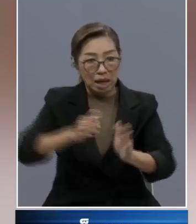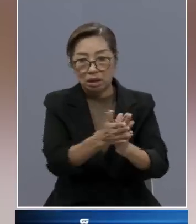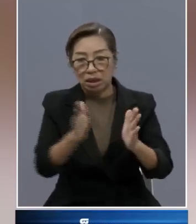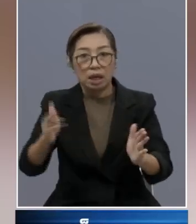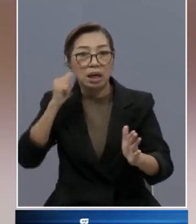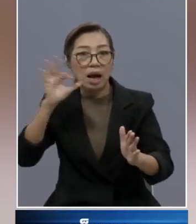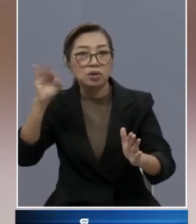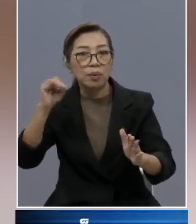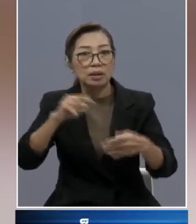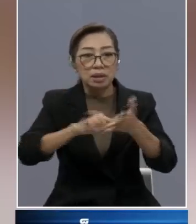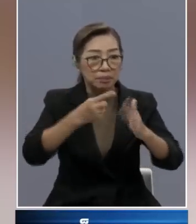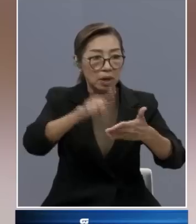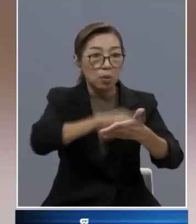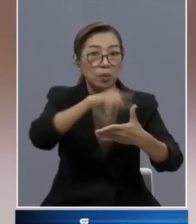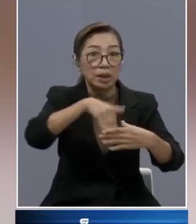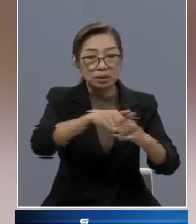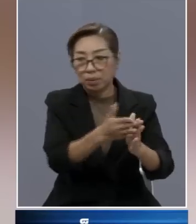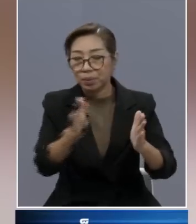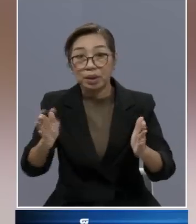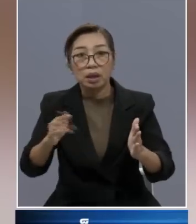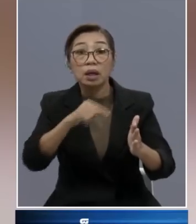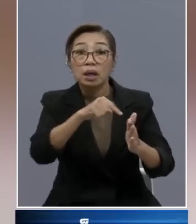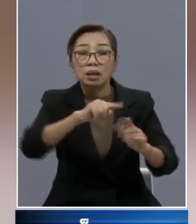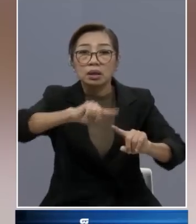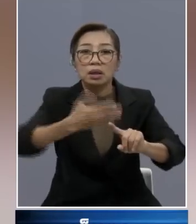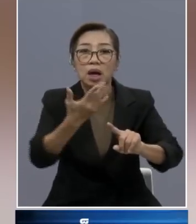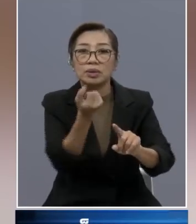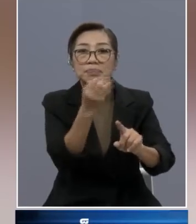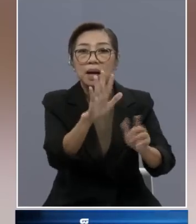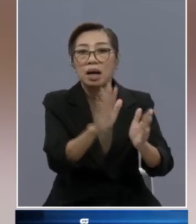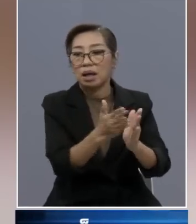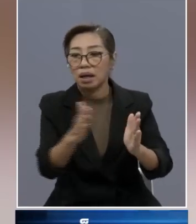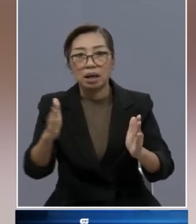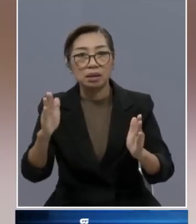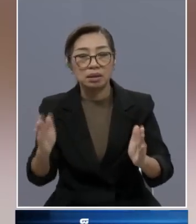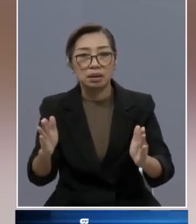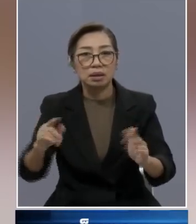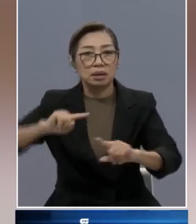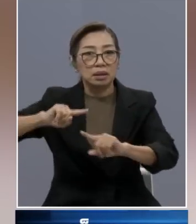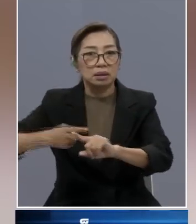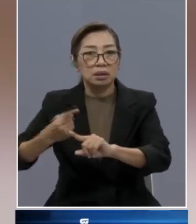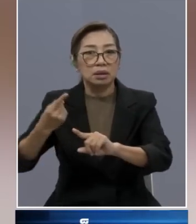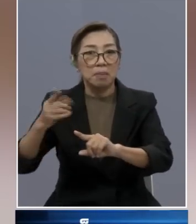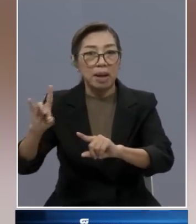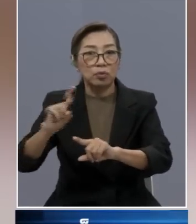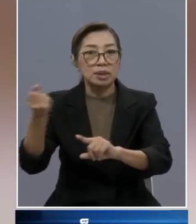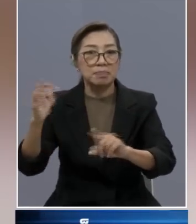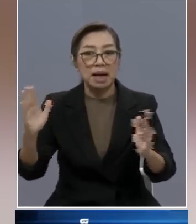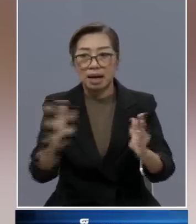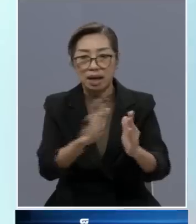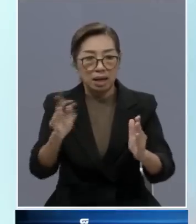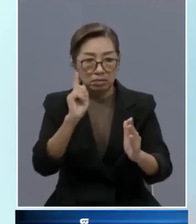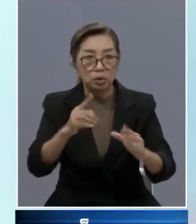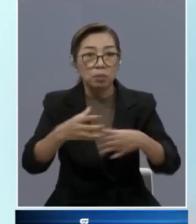นับตั้งแต่วันเลือกตั้งคือเริ่มตั้งแต่15พฤษภาคมมาจนถึง15สิงหาคมที่พรรค